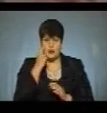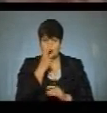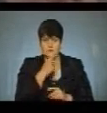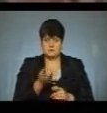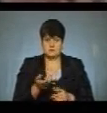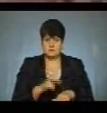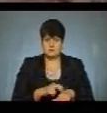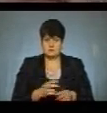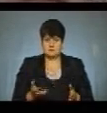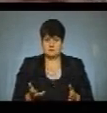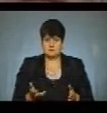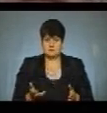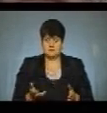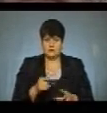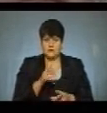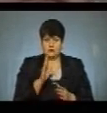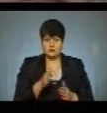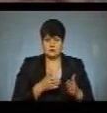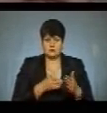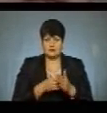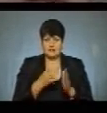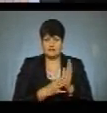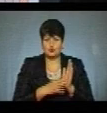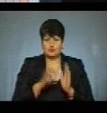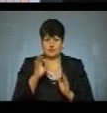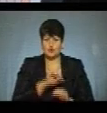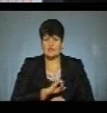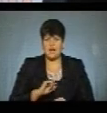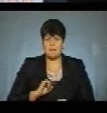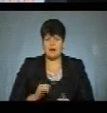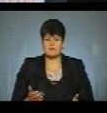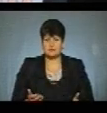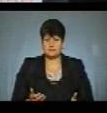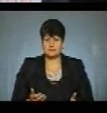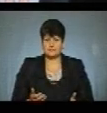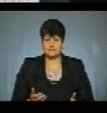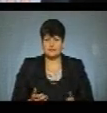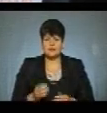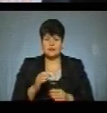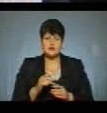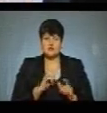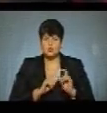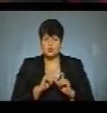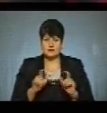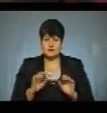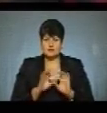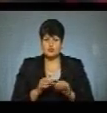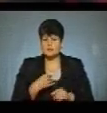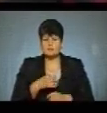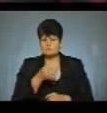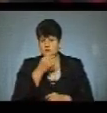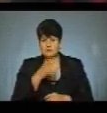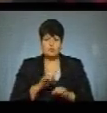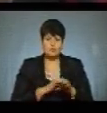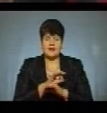будь-якому випадку, бо там буде просто 90% терапевтів. Студентка Ірина Яцікорська розповіла, що її не влаштовує у